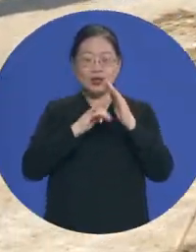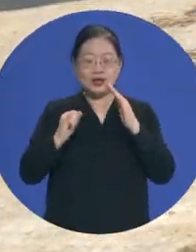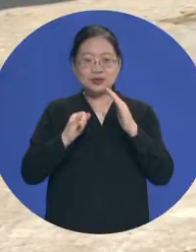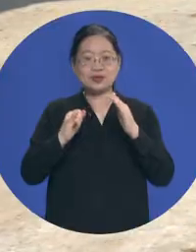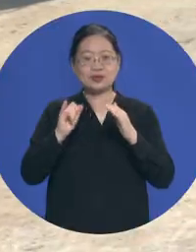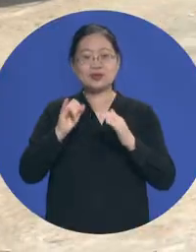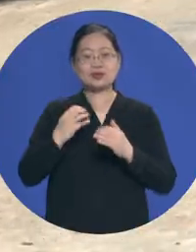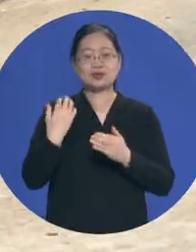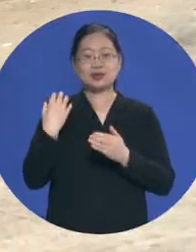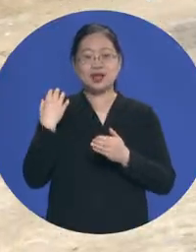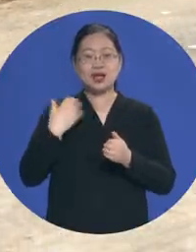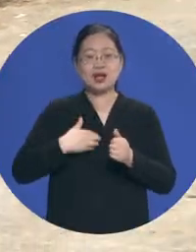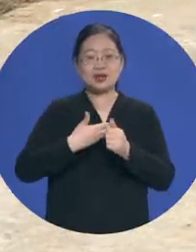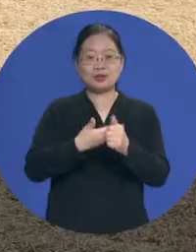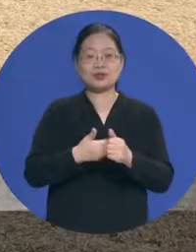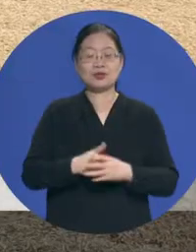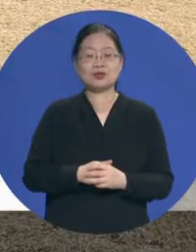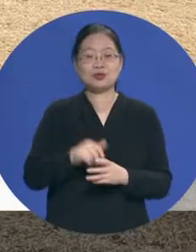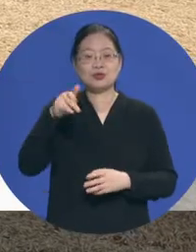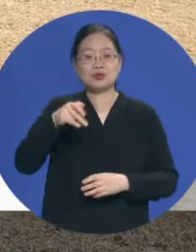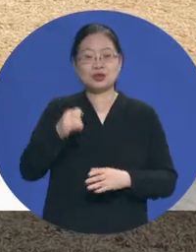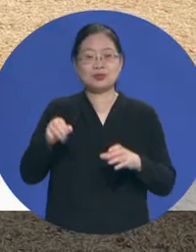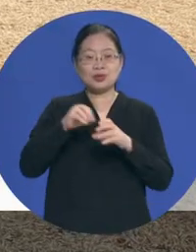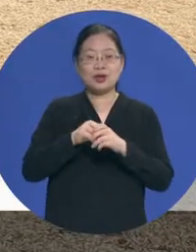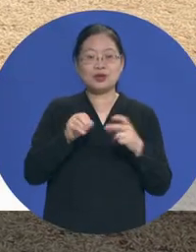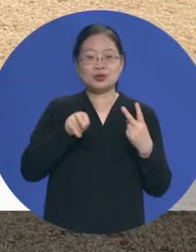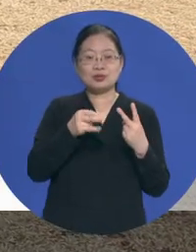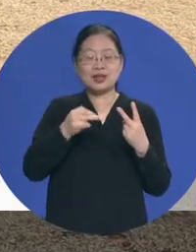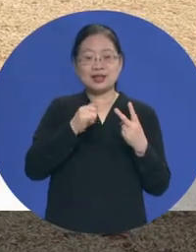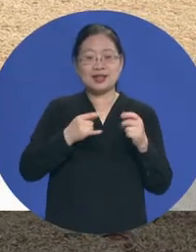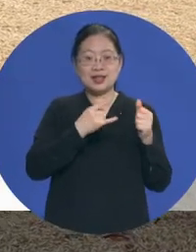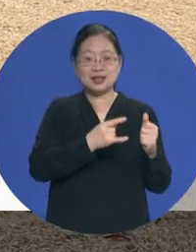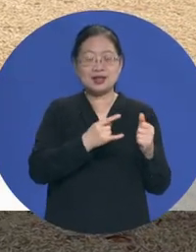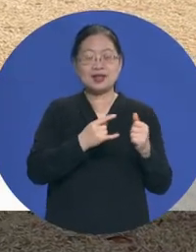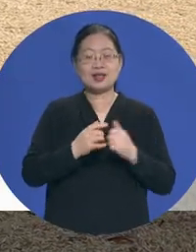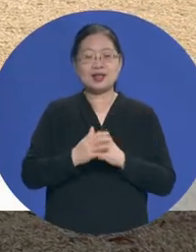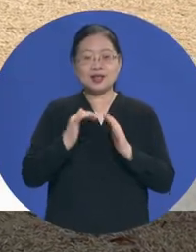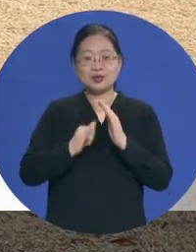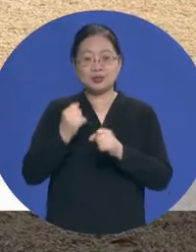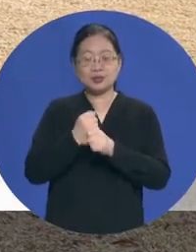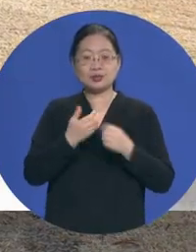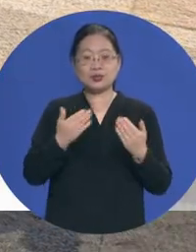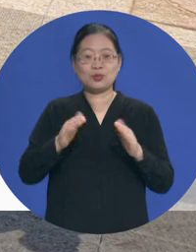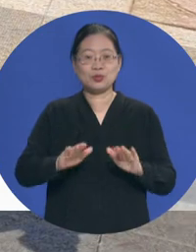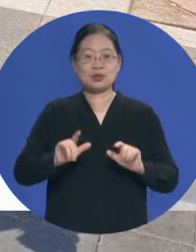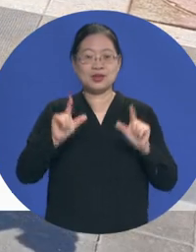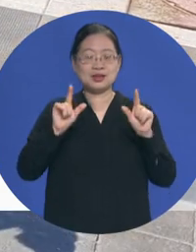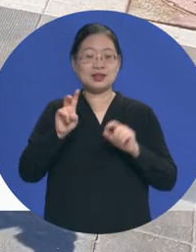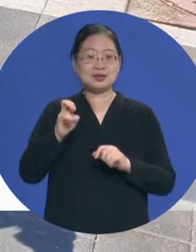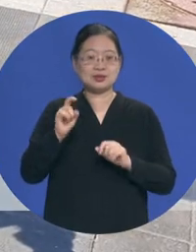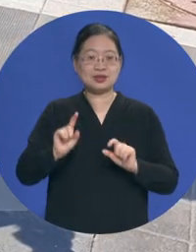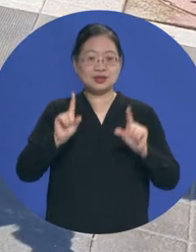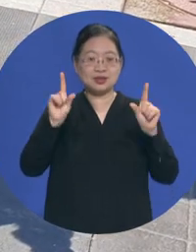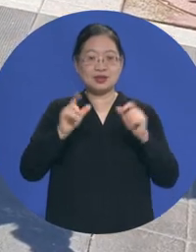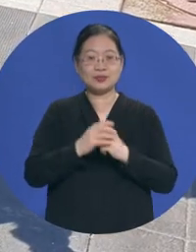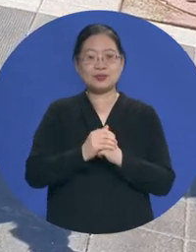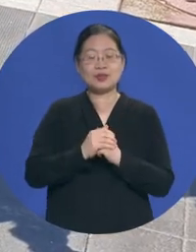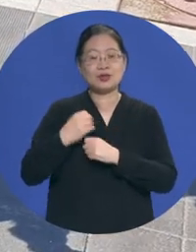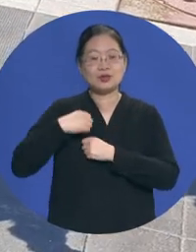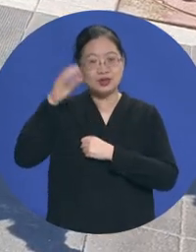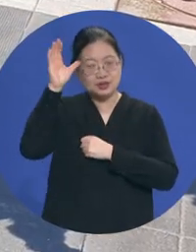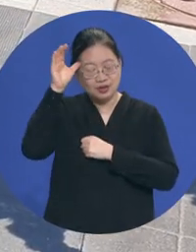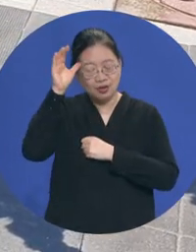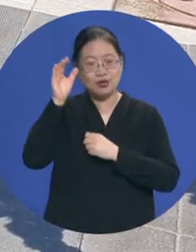겁니다 지난해 포키를 포함한 두 마리의 군견게 가족을 만들어 주었고 올해는 지난 21일 군견 예과